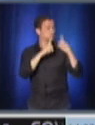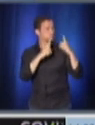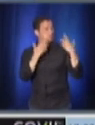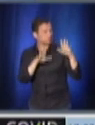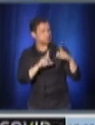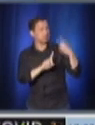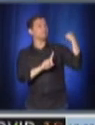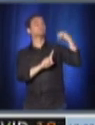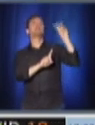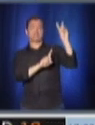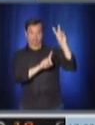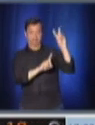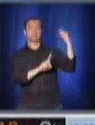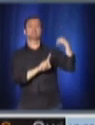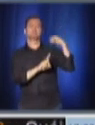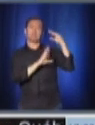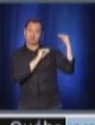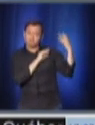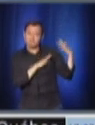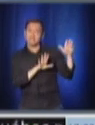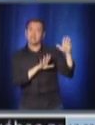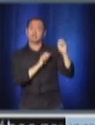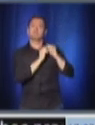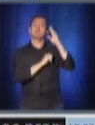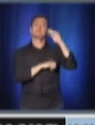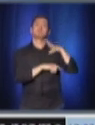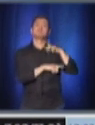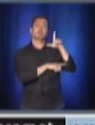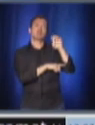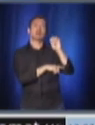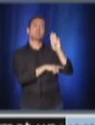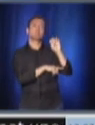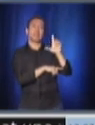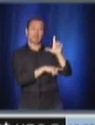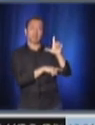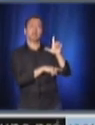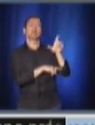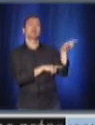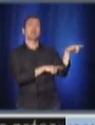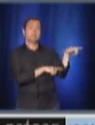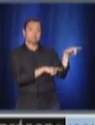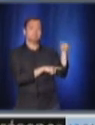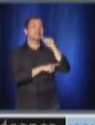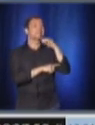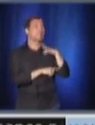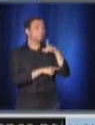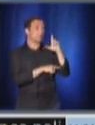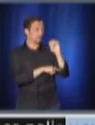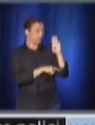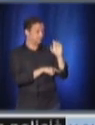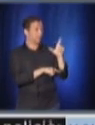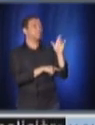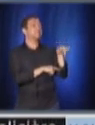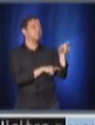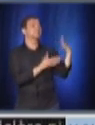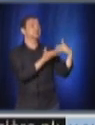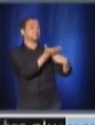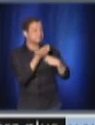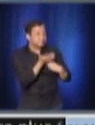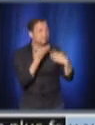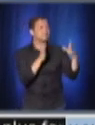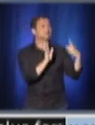vendredi dernier, avec Mme Lebel. Puis tout le monde met les efforts pour faire avancer les négociations le plus rapidement possible. D'accord. Ma